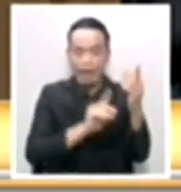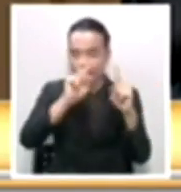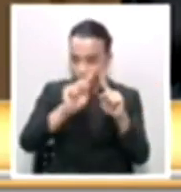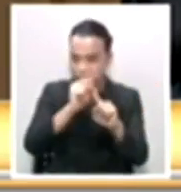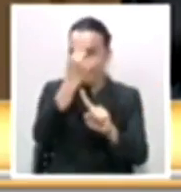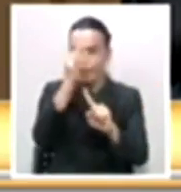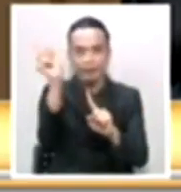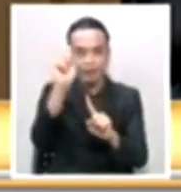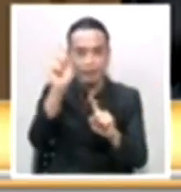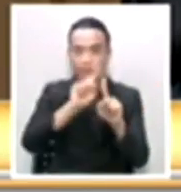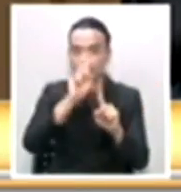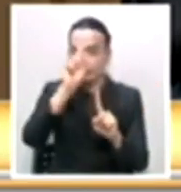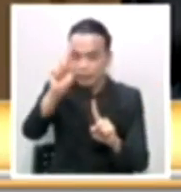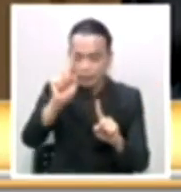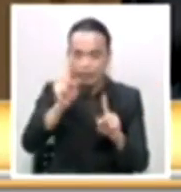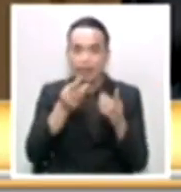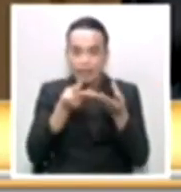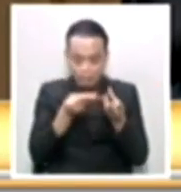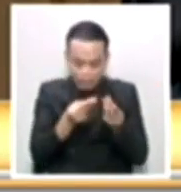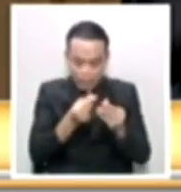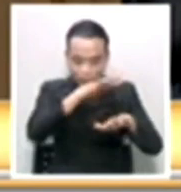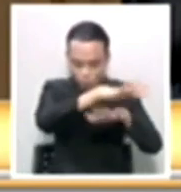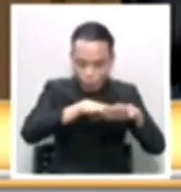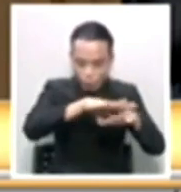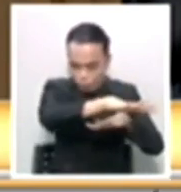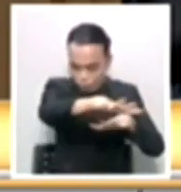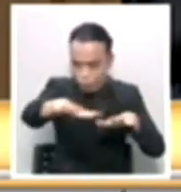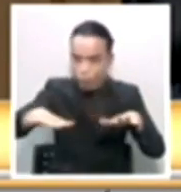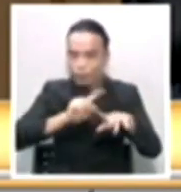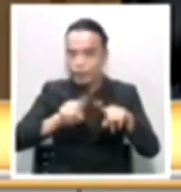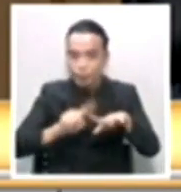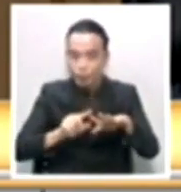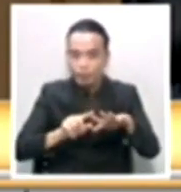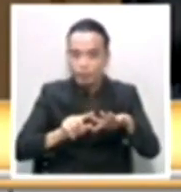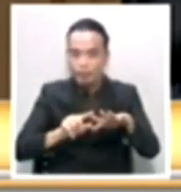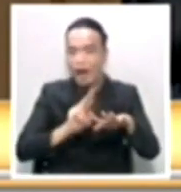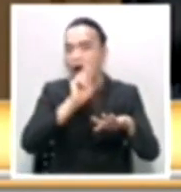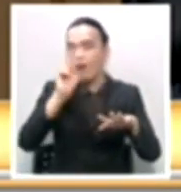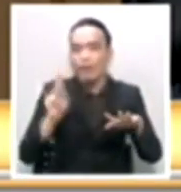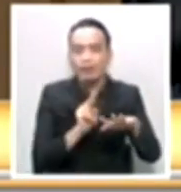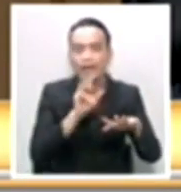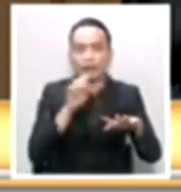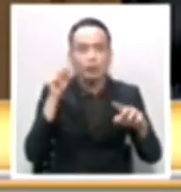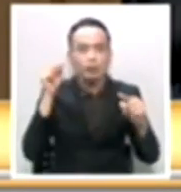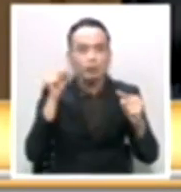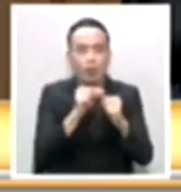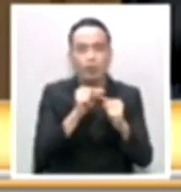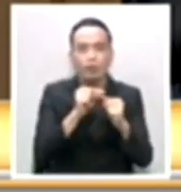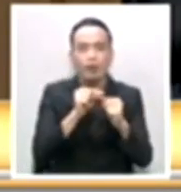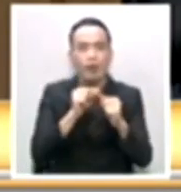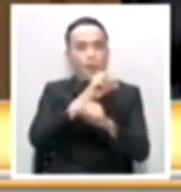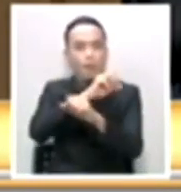ดที่ดำเนินการนั้นไม่ได้ไปใช้พื้นที่อนุรักษ์เช่น